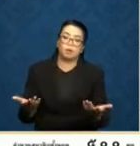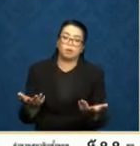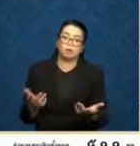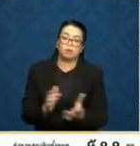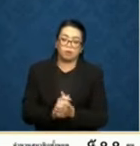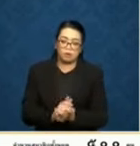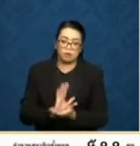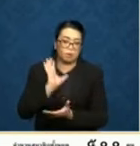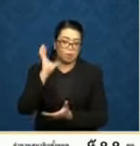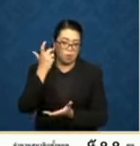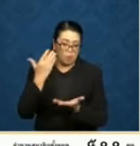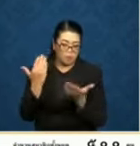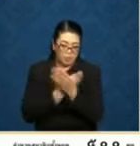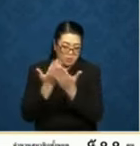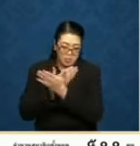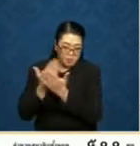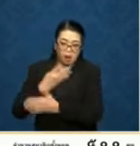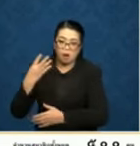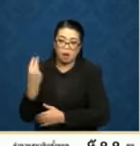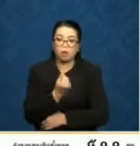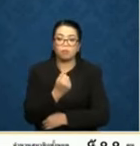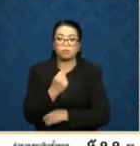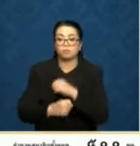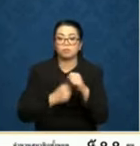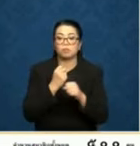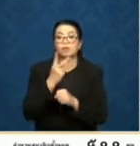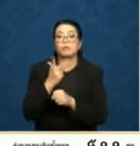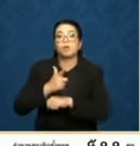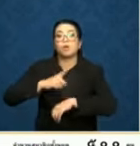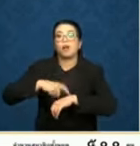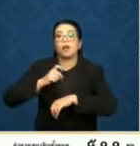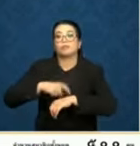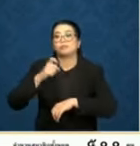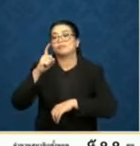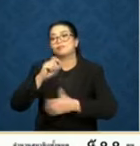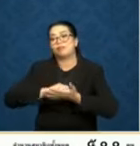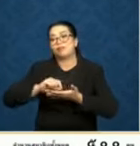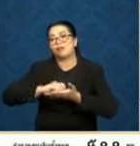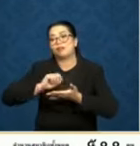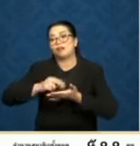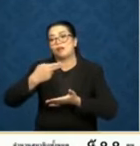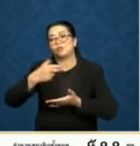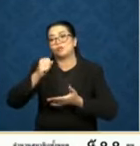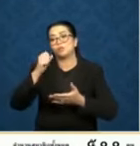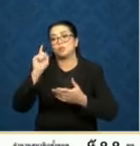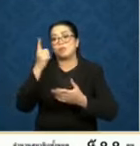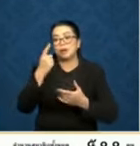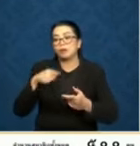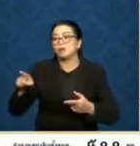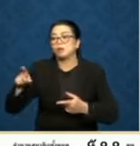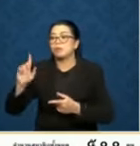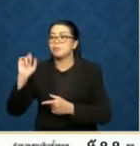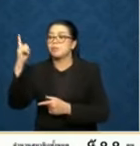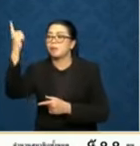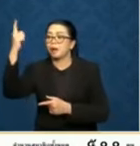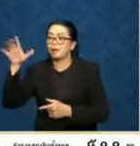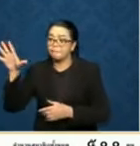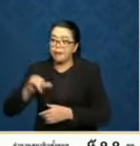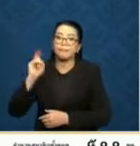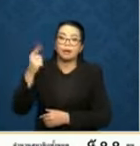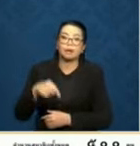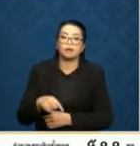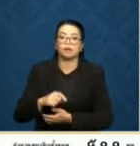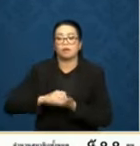นั่